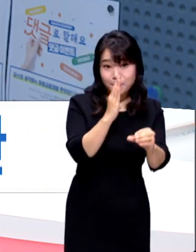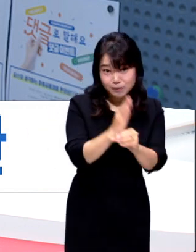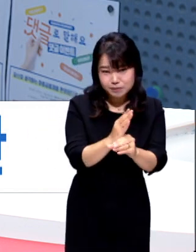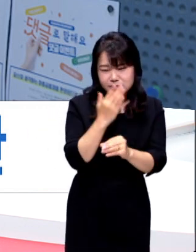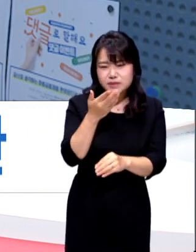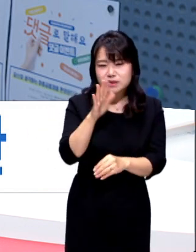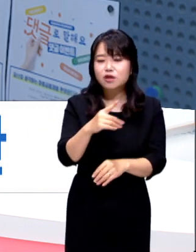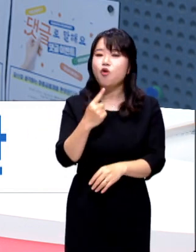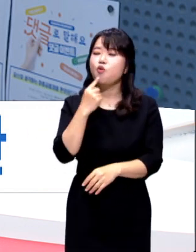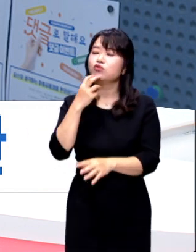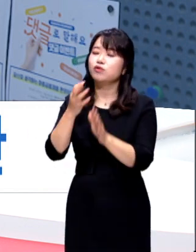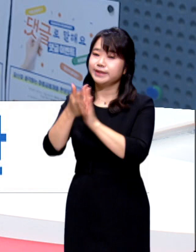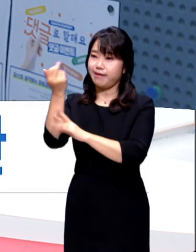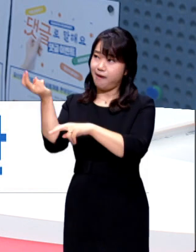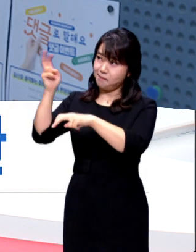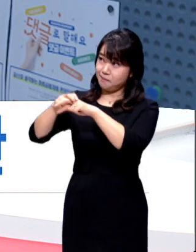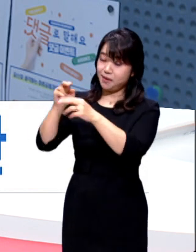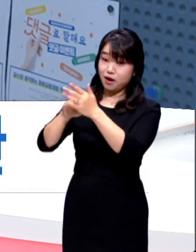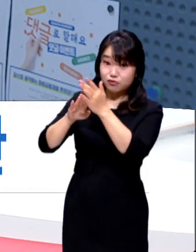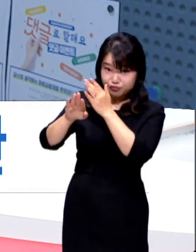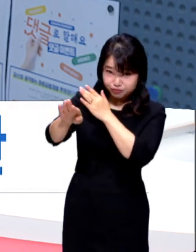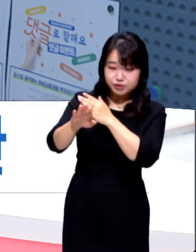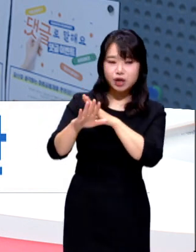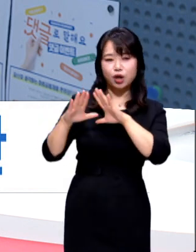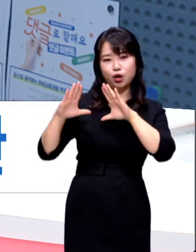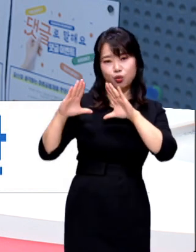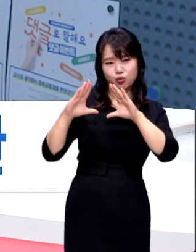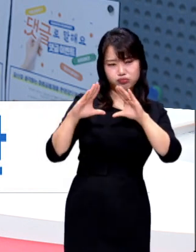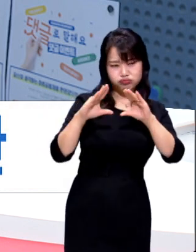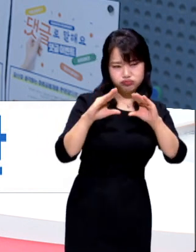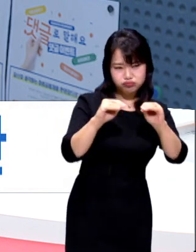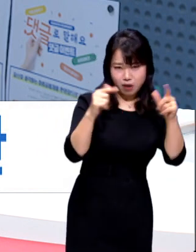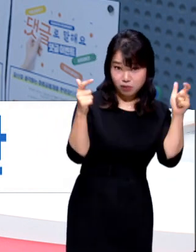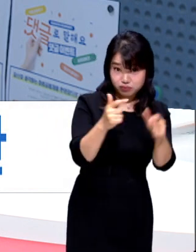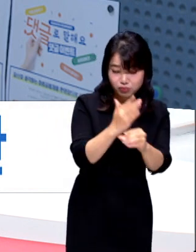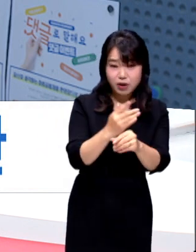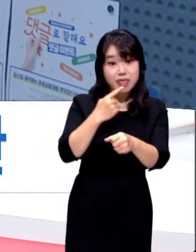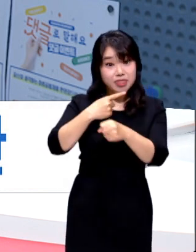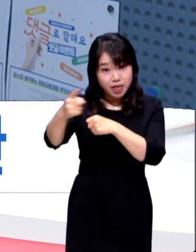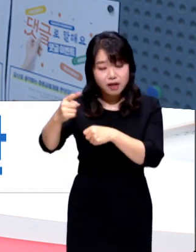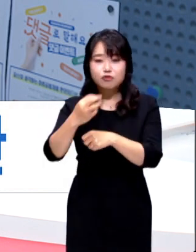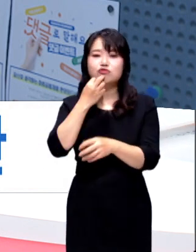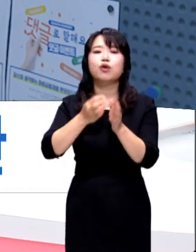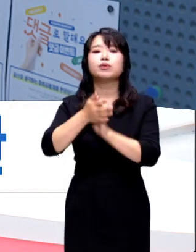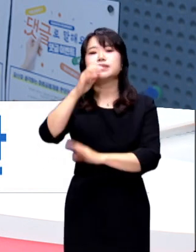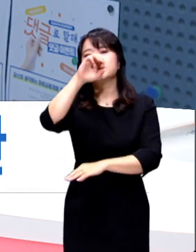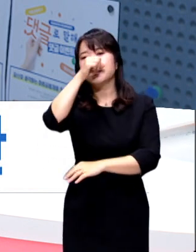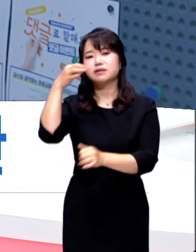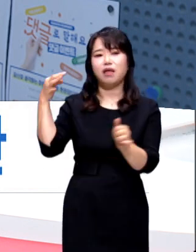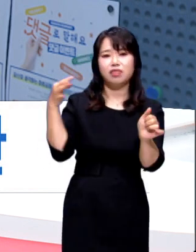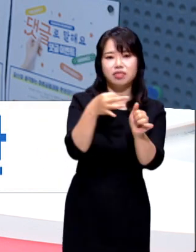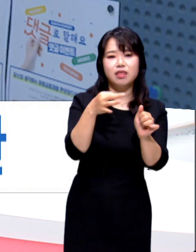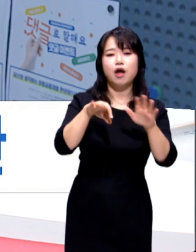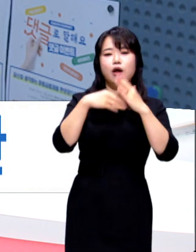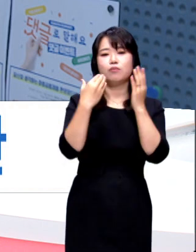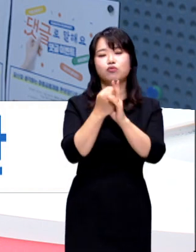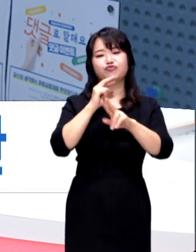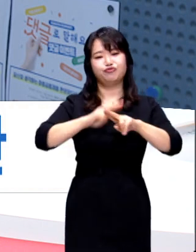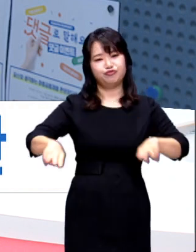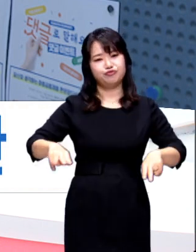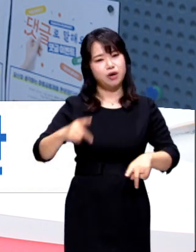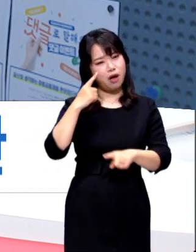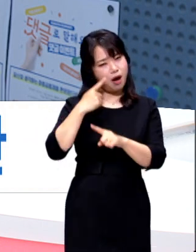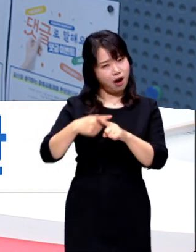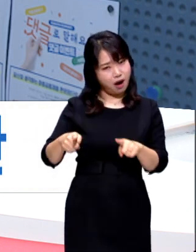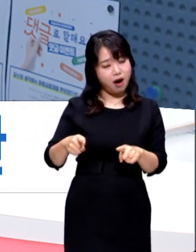하지만 오세훈 시장이 취임하면서 이 사업이 점점 위기에 처했습니다. 내년부터 서울시의 예산 지원이 모두 폐지될